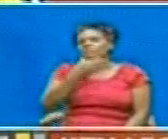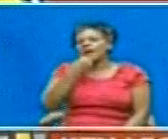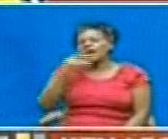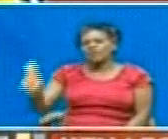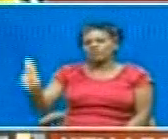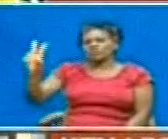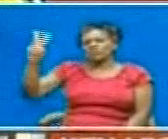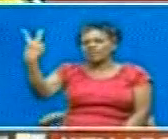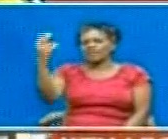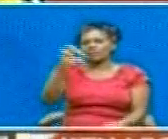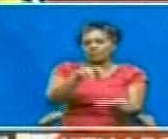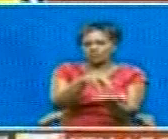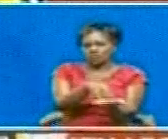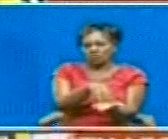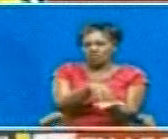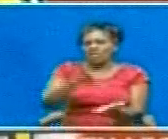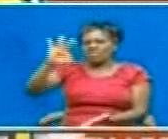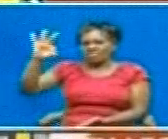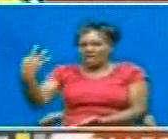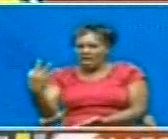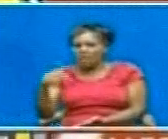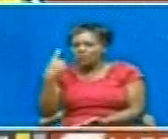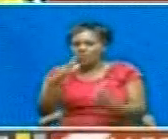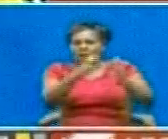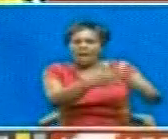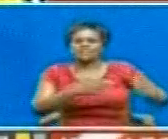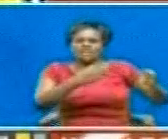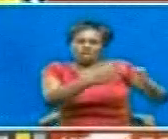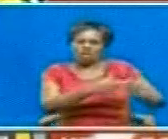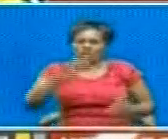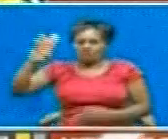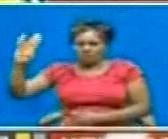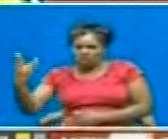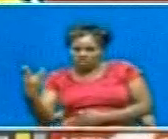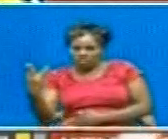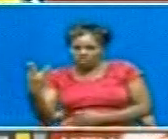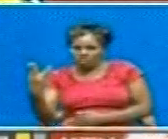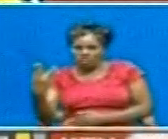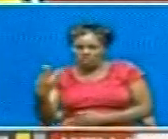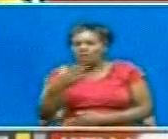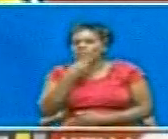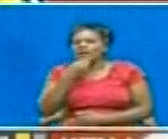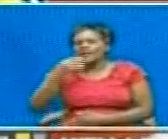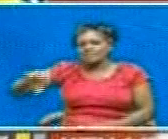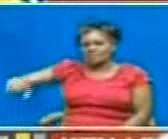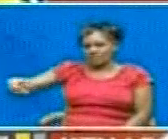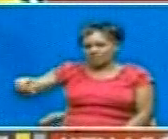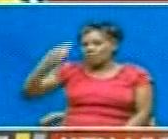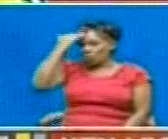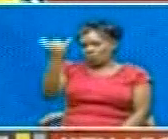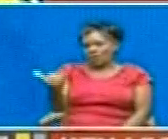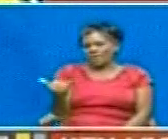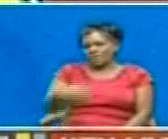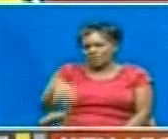United, watamaliza pale. Nafasi ya tatu itachukuliwa na Arsenal. Nafasi ya nne itachukuliwa na timu ya Man City. Nasema hivyo kwa